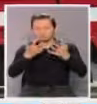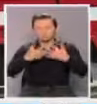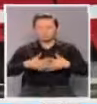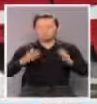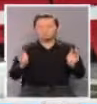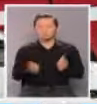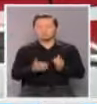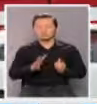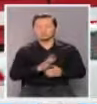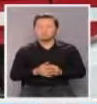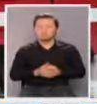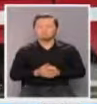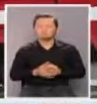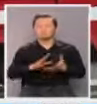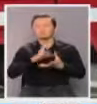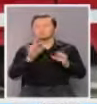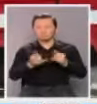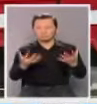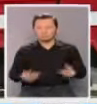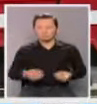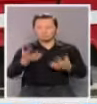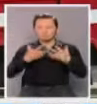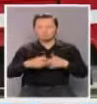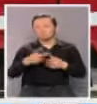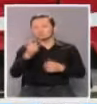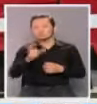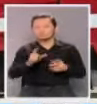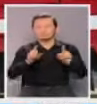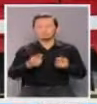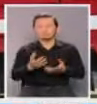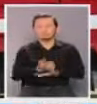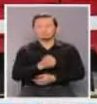отмечается уменьшение правонарушений. По итогам сегодняшнего дня выявлено 2 правонарушения.